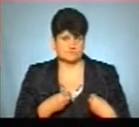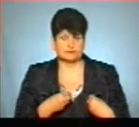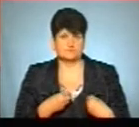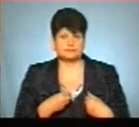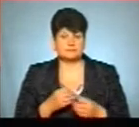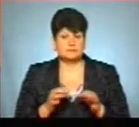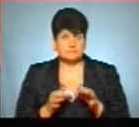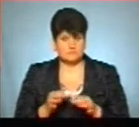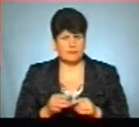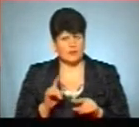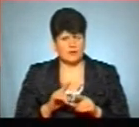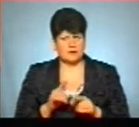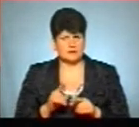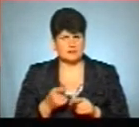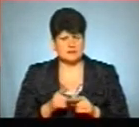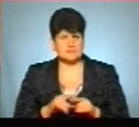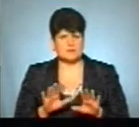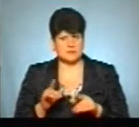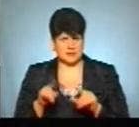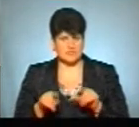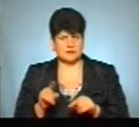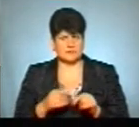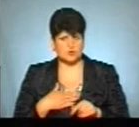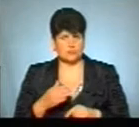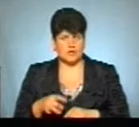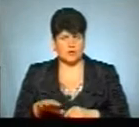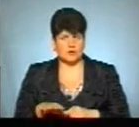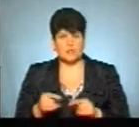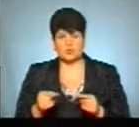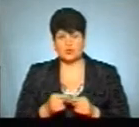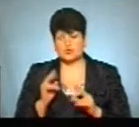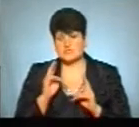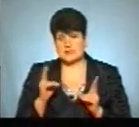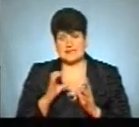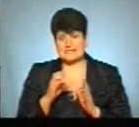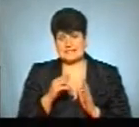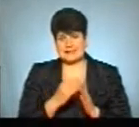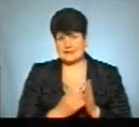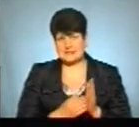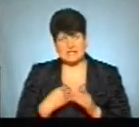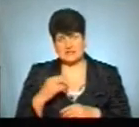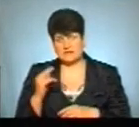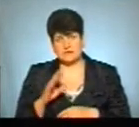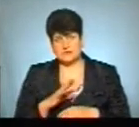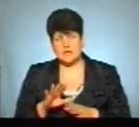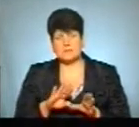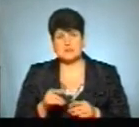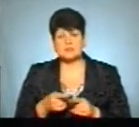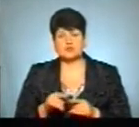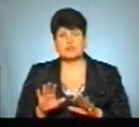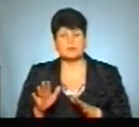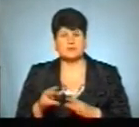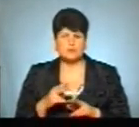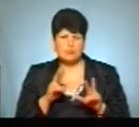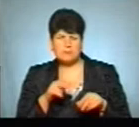випадки рідкісні в нашому регіоні? Ну, я в нашому регіоні точно не знаю, статистики я не вивчав, але буквально після цього випадку